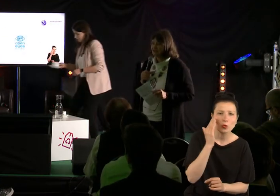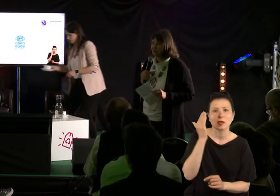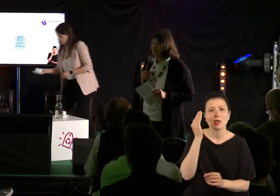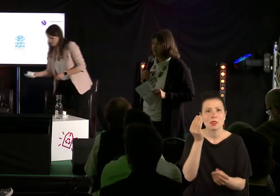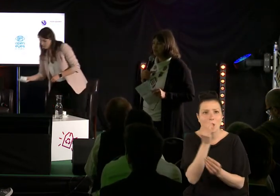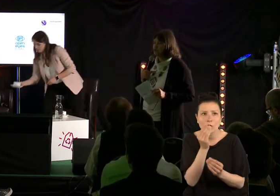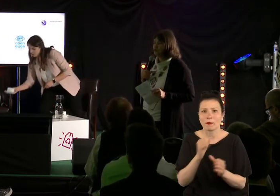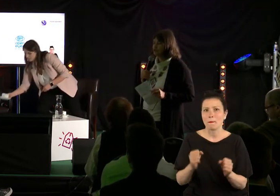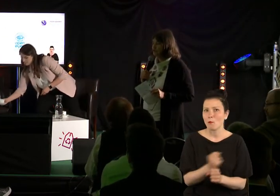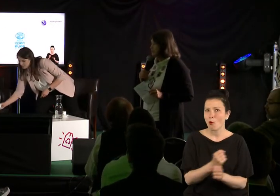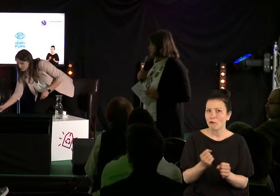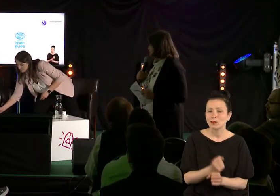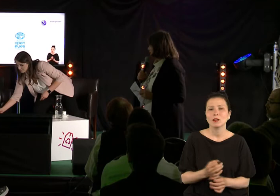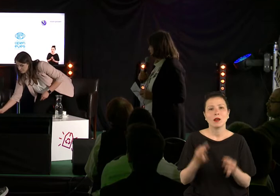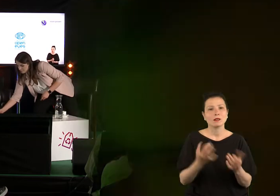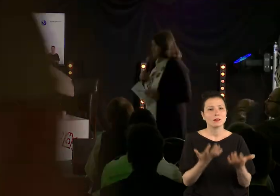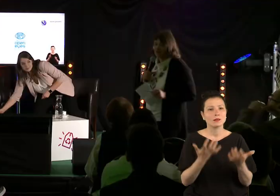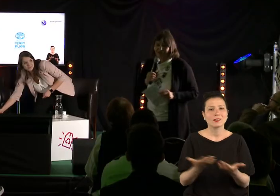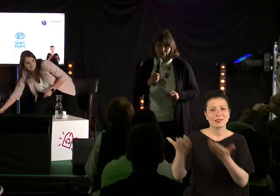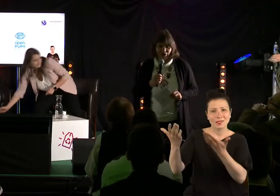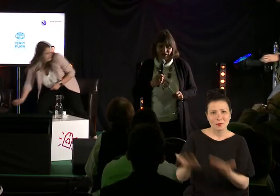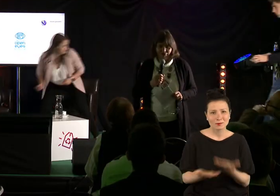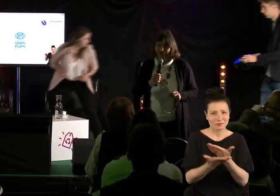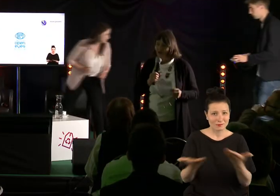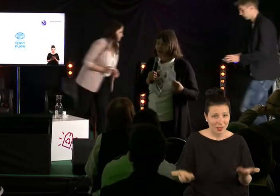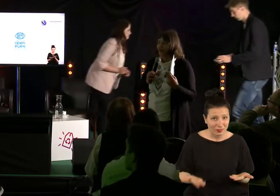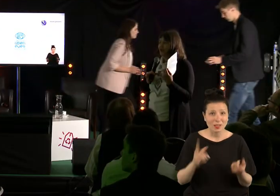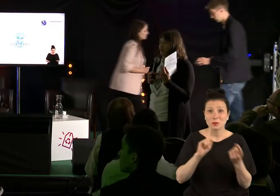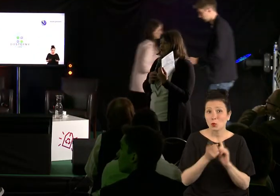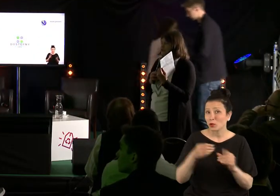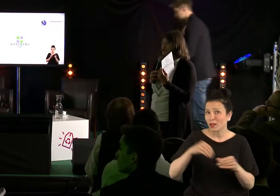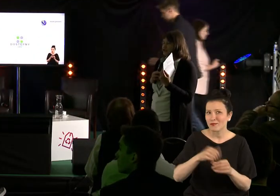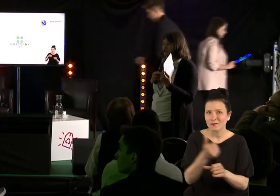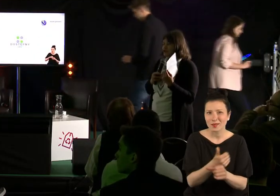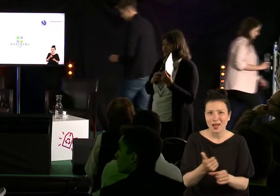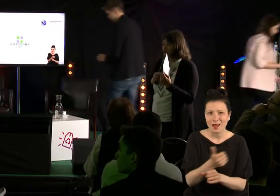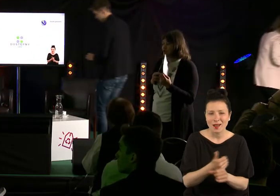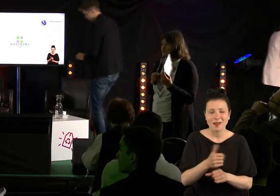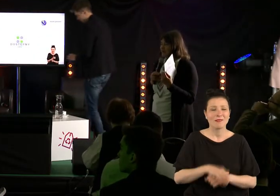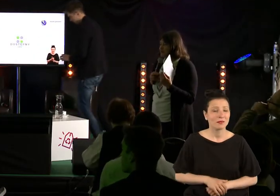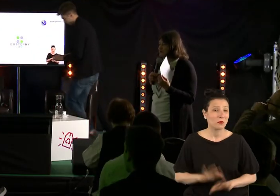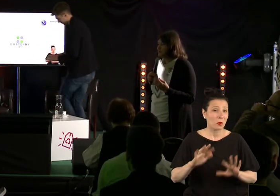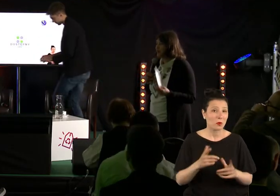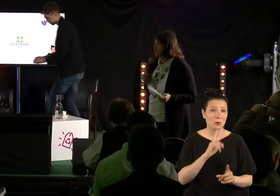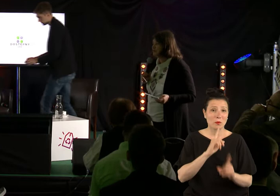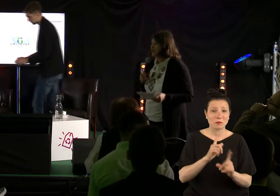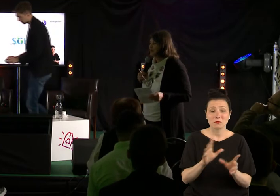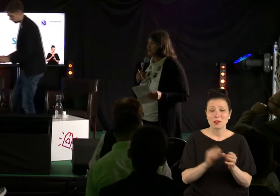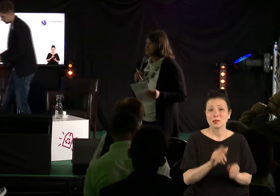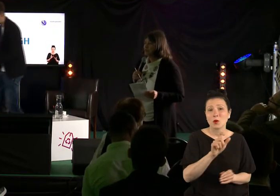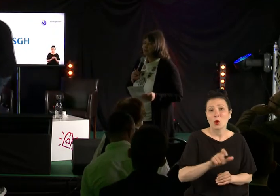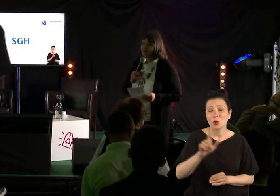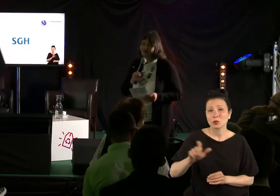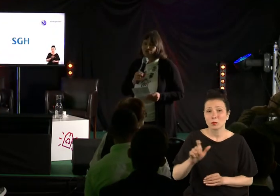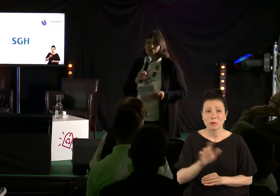a teraz chciałabym zaprosić Państwa na spotkanie przy kawie, czyli żeby porozmawiać z osobami